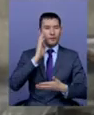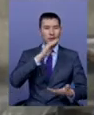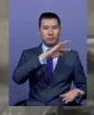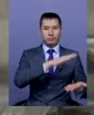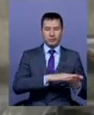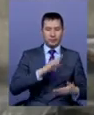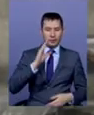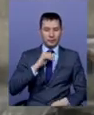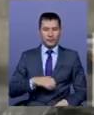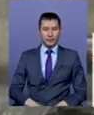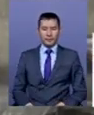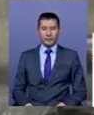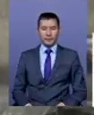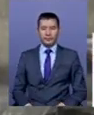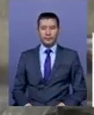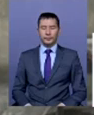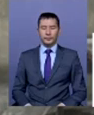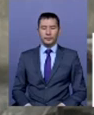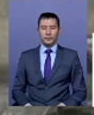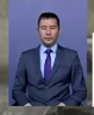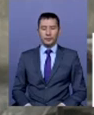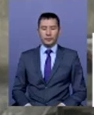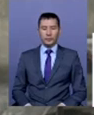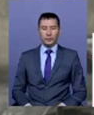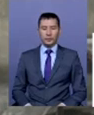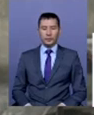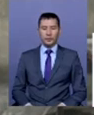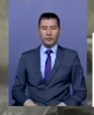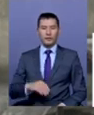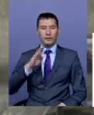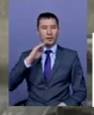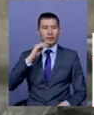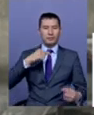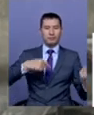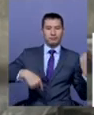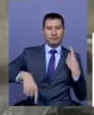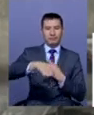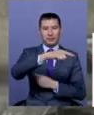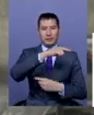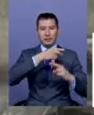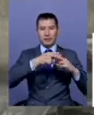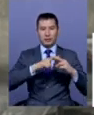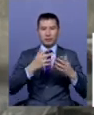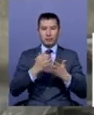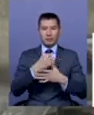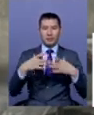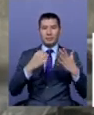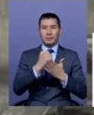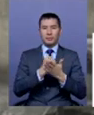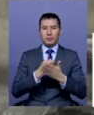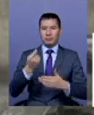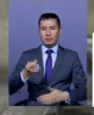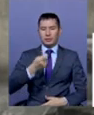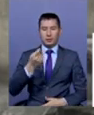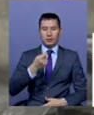су азая бастағаннан кейін су айналымы дейді, водоворот дейді. Осы біз тұрған жерде біз водоворот енгіздік. Яна 5 күн